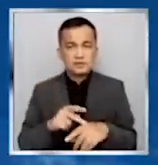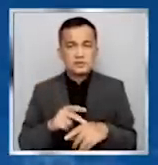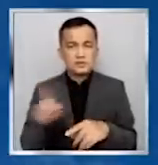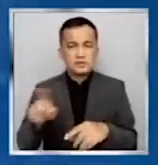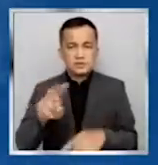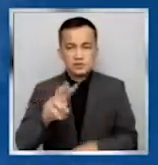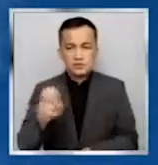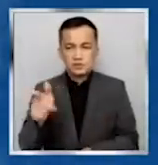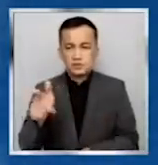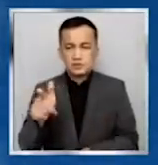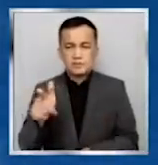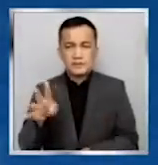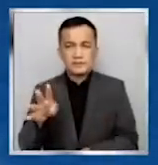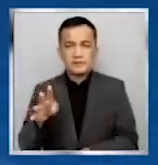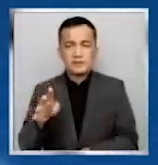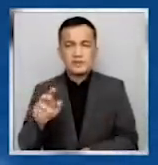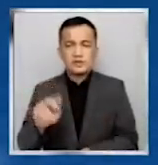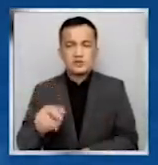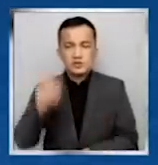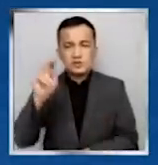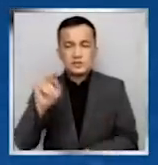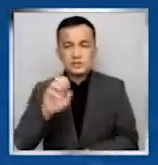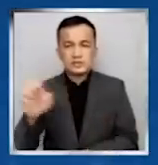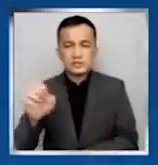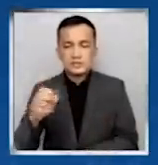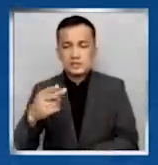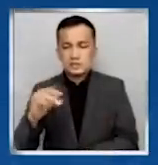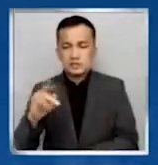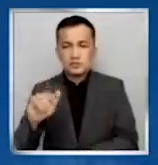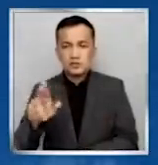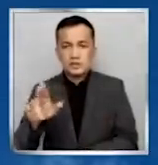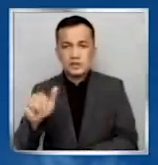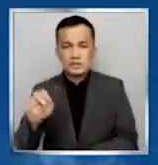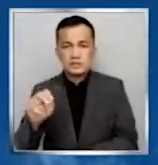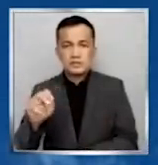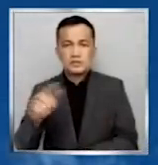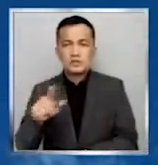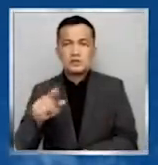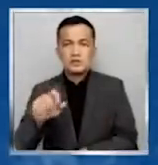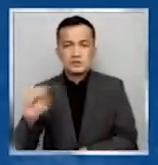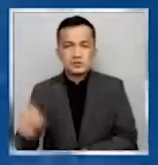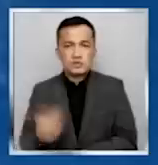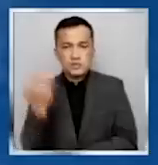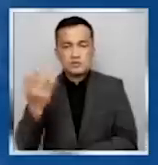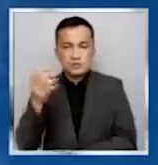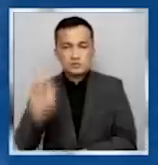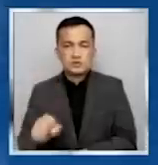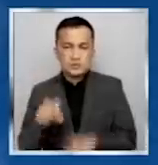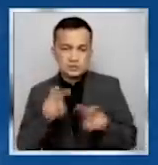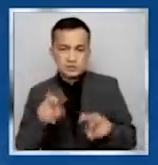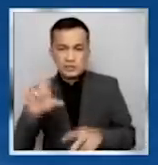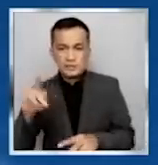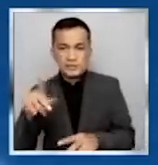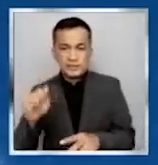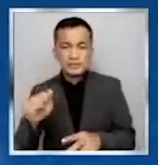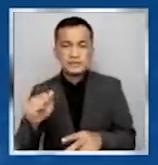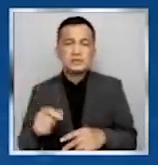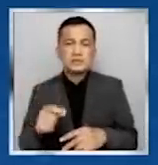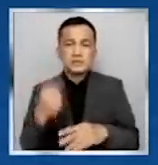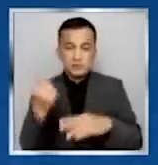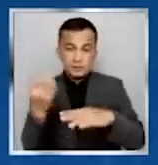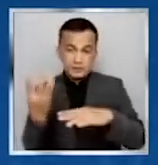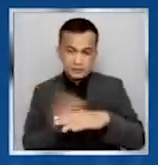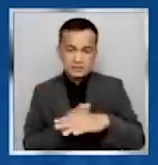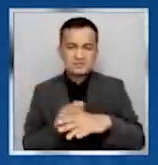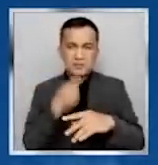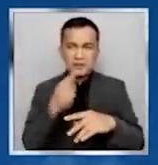kilometers northeast ng hinatuan Surigao del Sur, huling nakita ang low pressure area. Ayon sa PAGASA, inaasahang papahina na rin yan sa